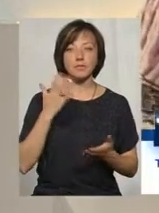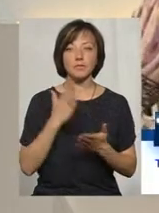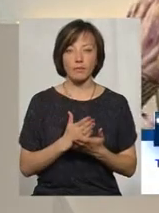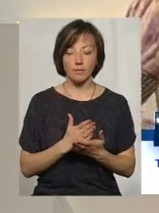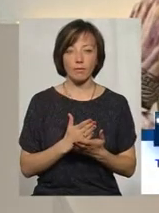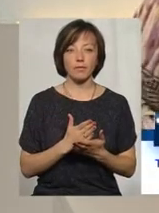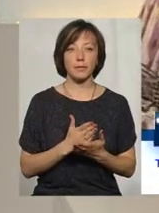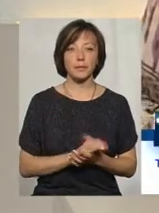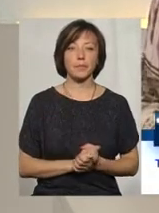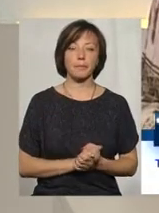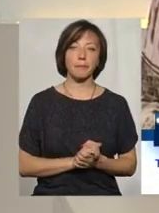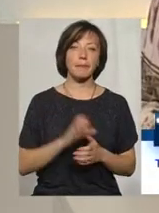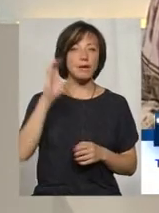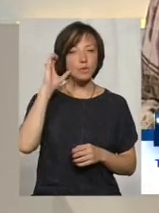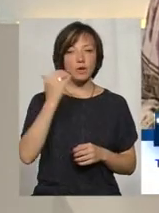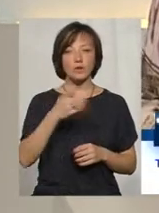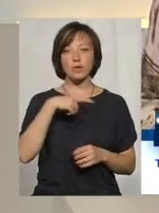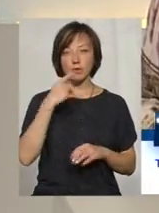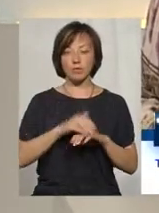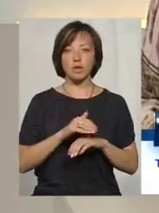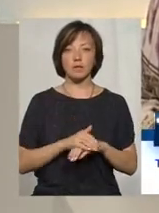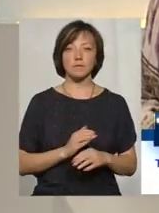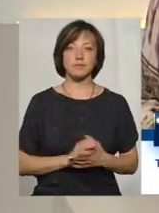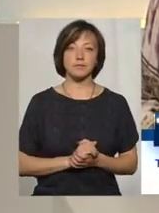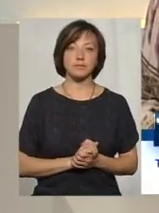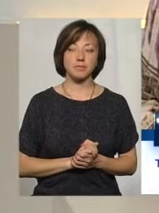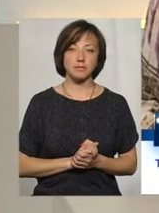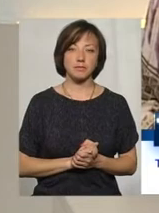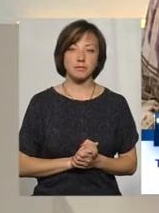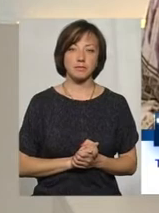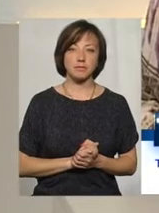дзвінки 61 90 60. Слухаємо вас. Говоріть, будь ласка.